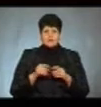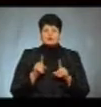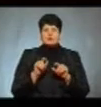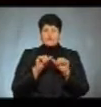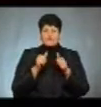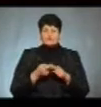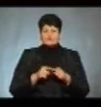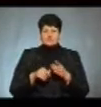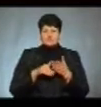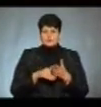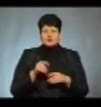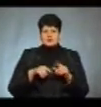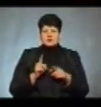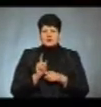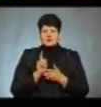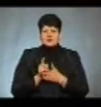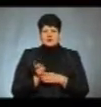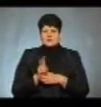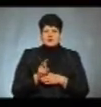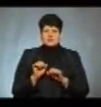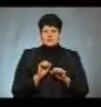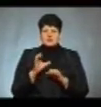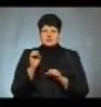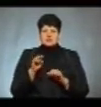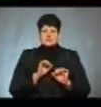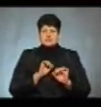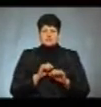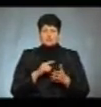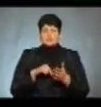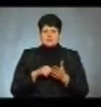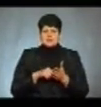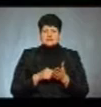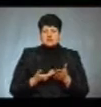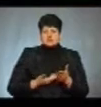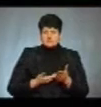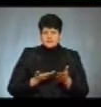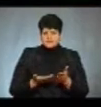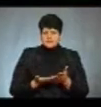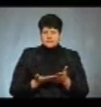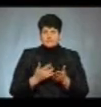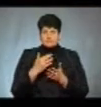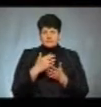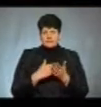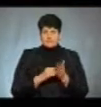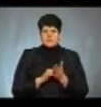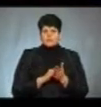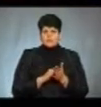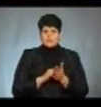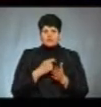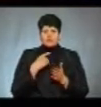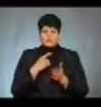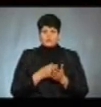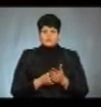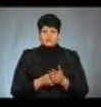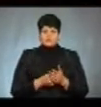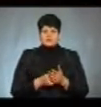допомогу, родина повинна звернутися до управління соцзахисту міста чи громади, у якій мешкає, з визначеним переліком документів, каже Оксана